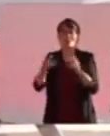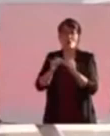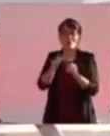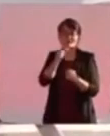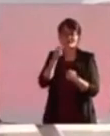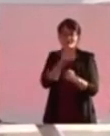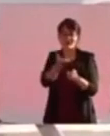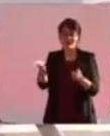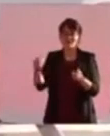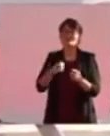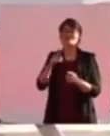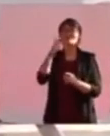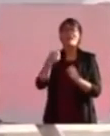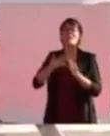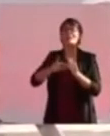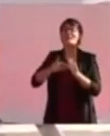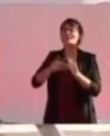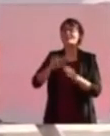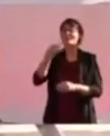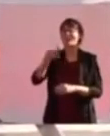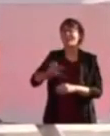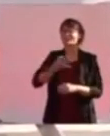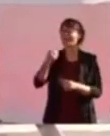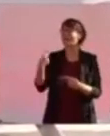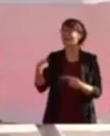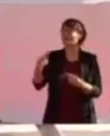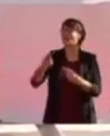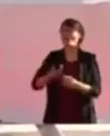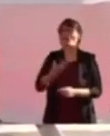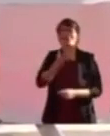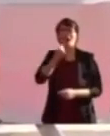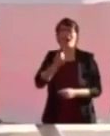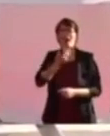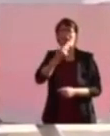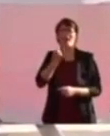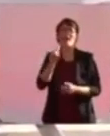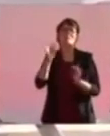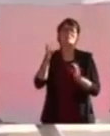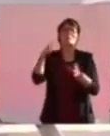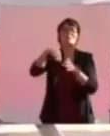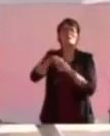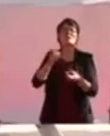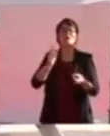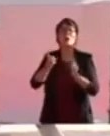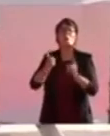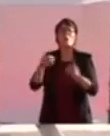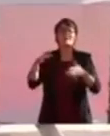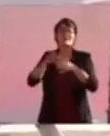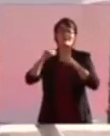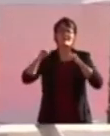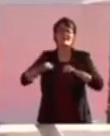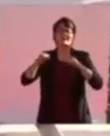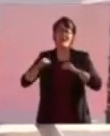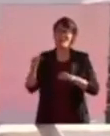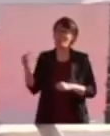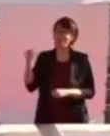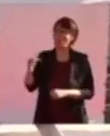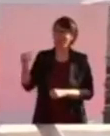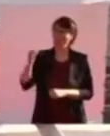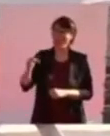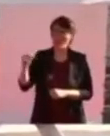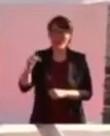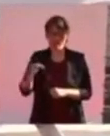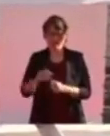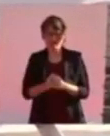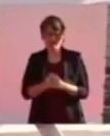è stata sempre una grande assente nelle politiche di salute negli ultimi anni addirittura dalle simulazioni sulla nuova griglia lea